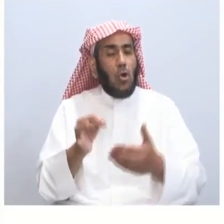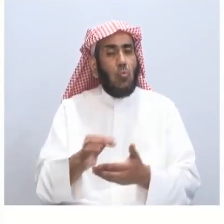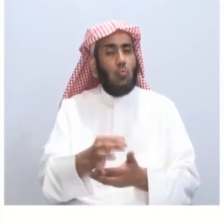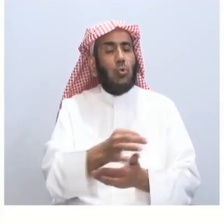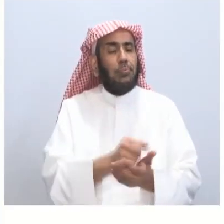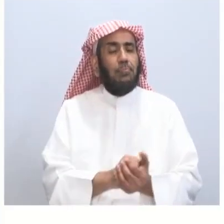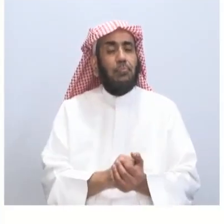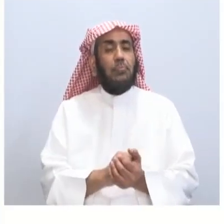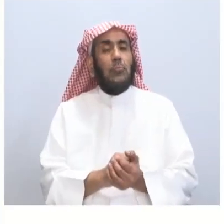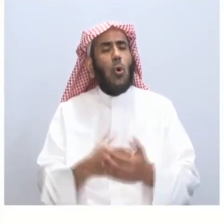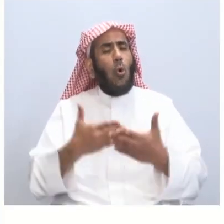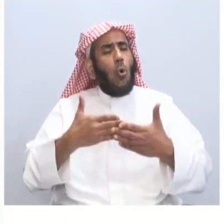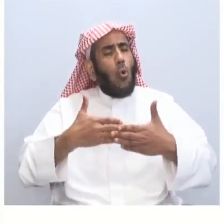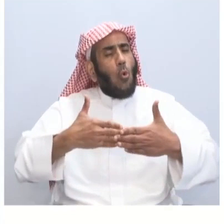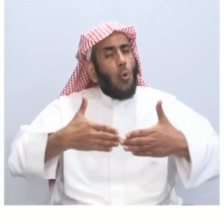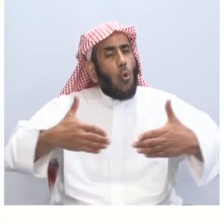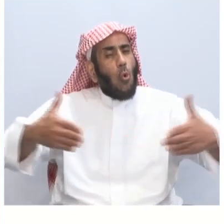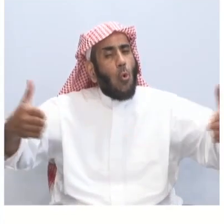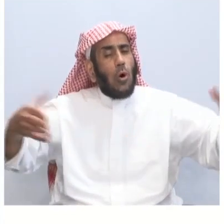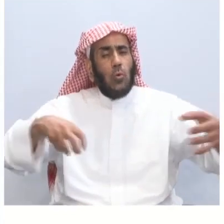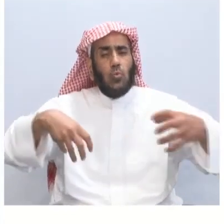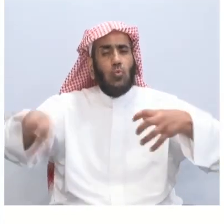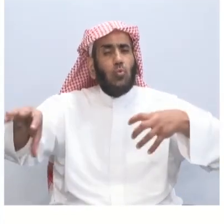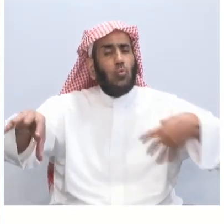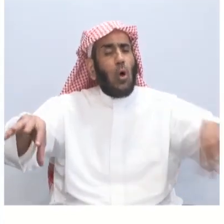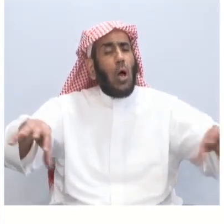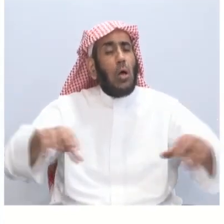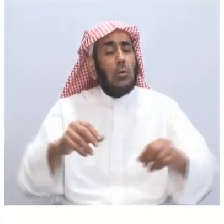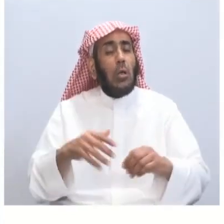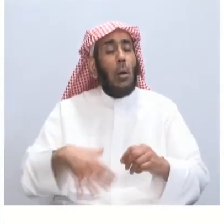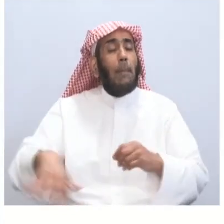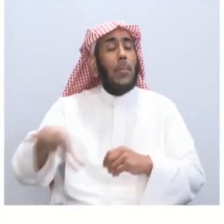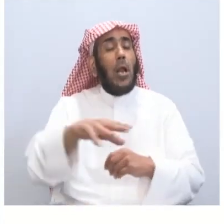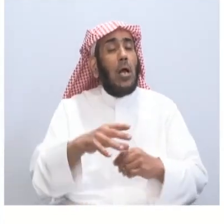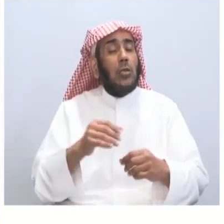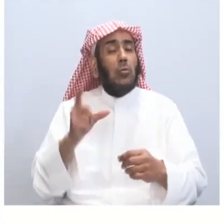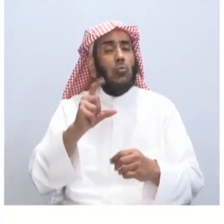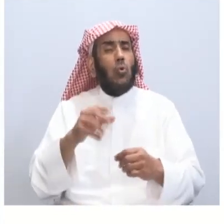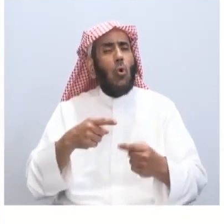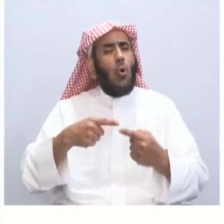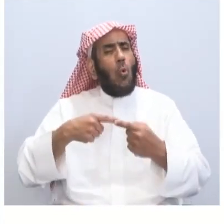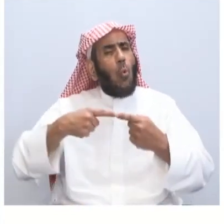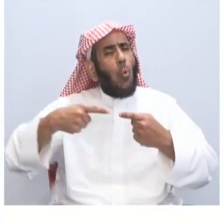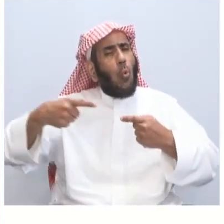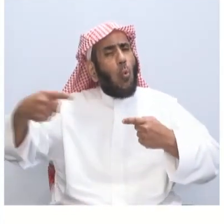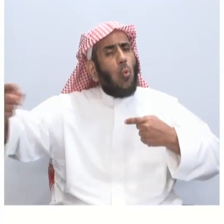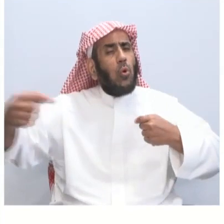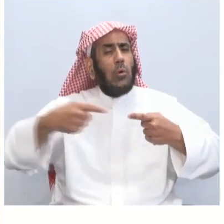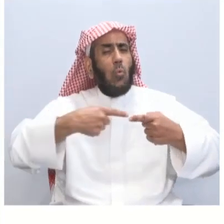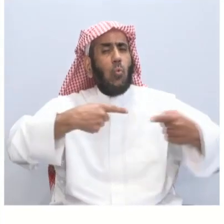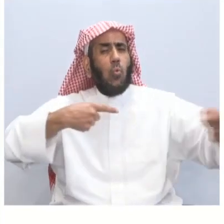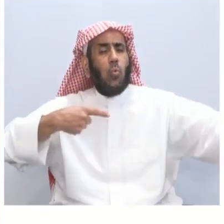المدن اتسعت رقعه البلاد الاسلاميه فاصبحت المسافه بعيده